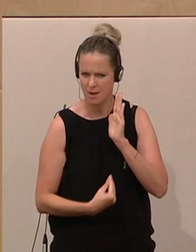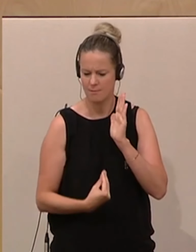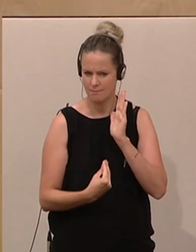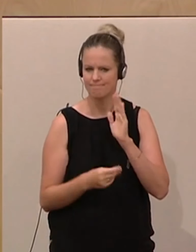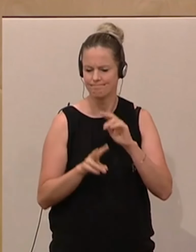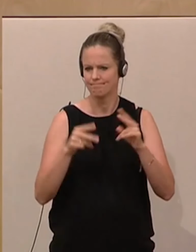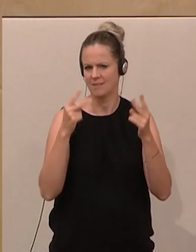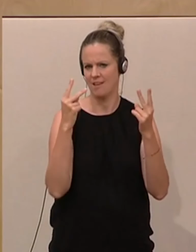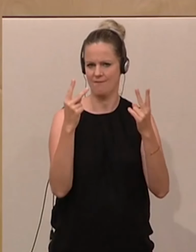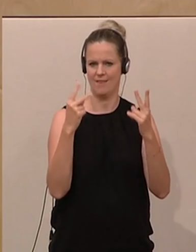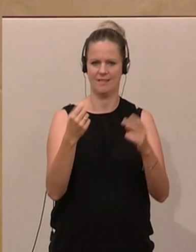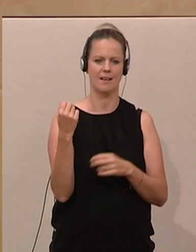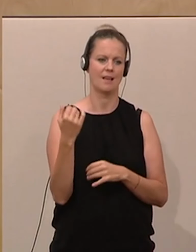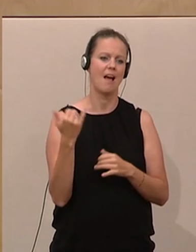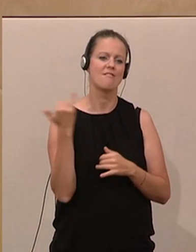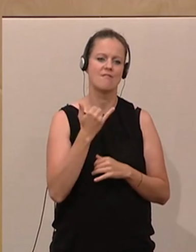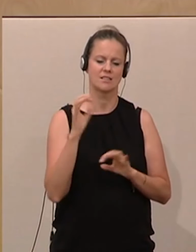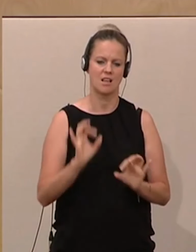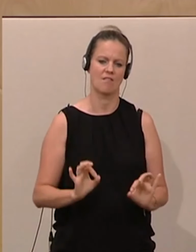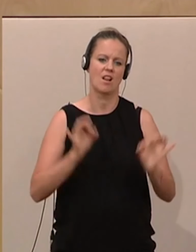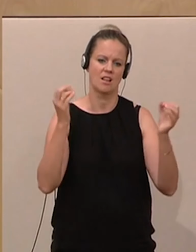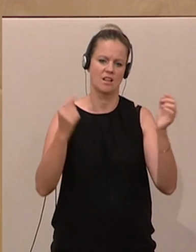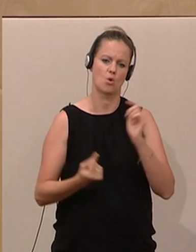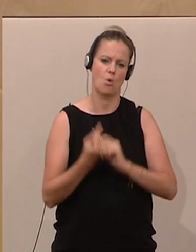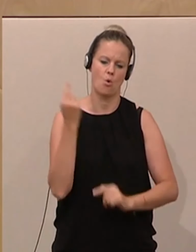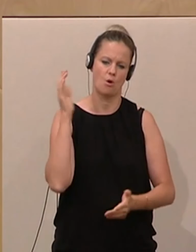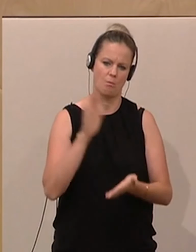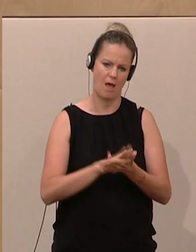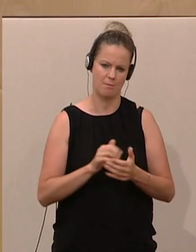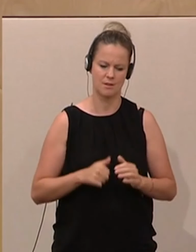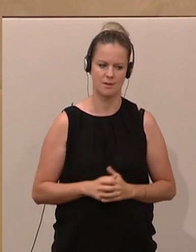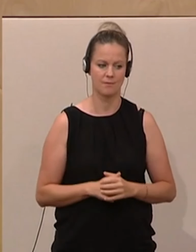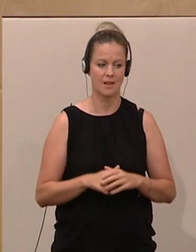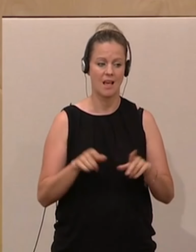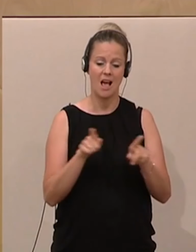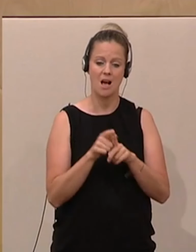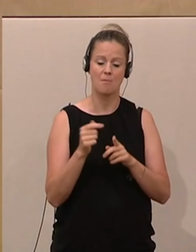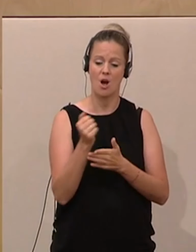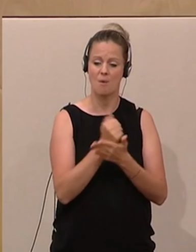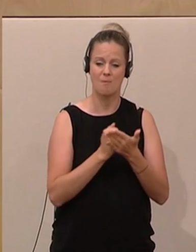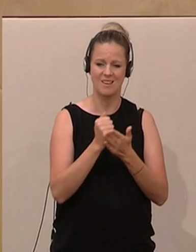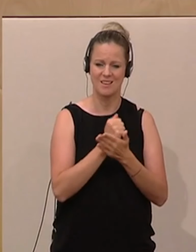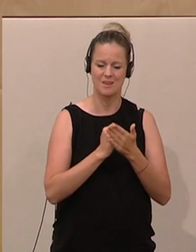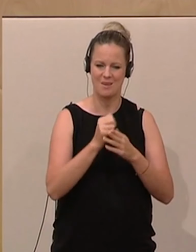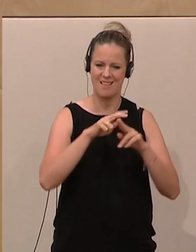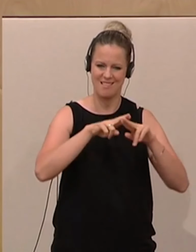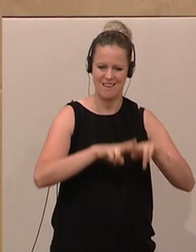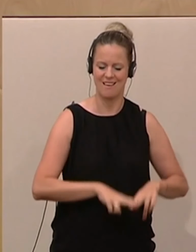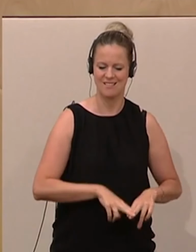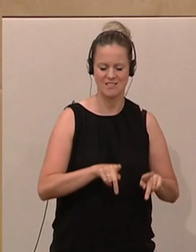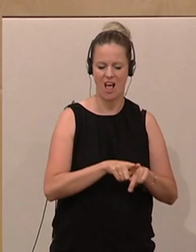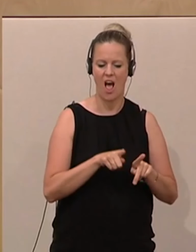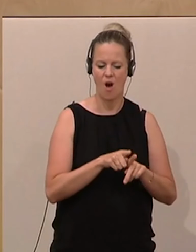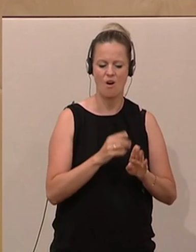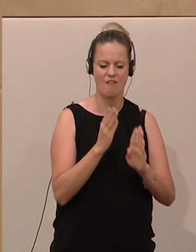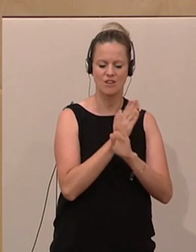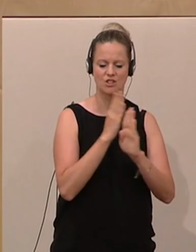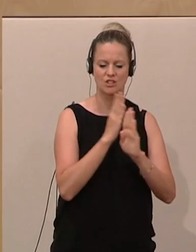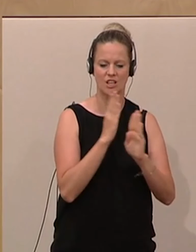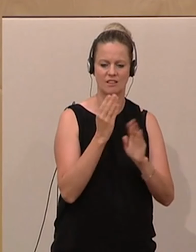beitrag zur österreichischen wasserqualität aber arzneimittelrückstände sind eine latente gefahr für unser